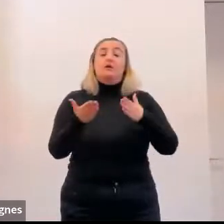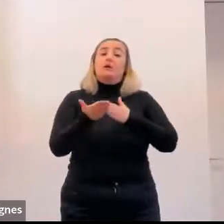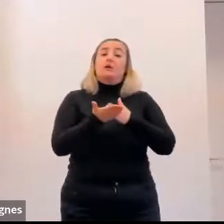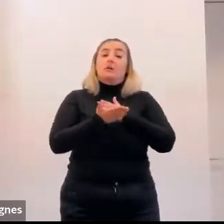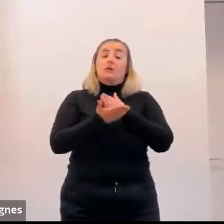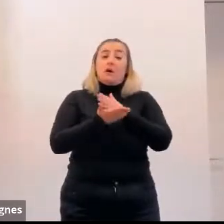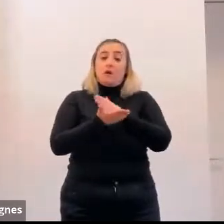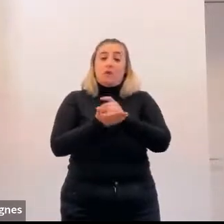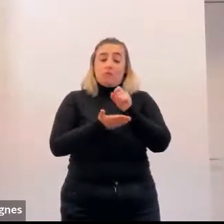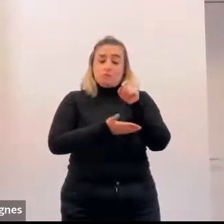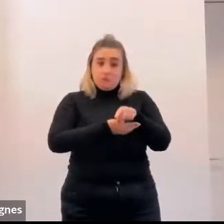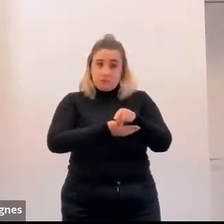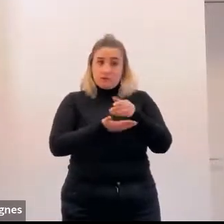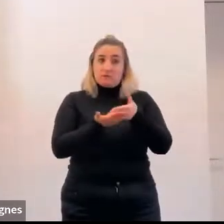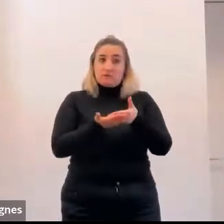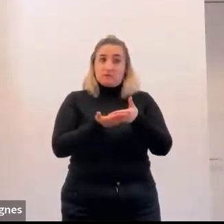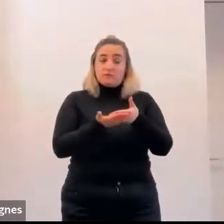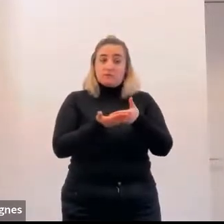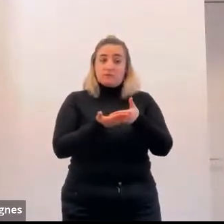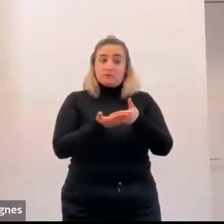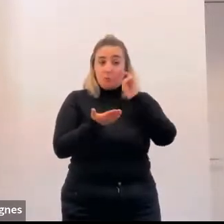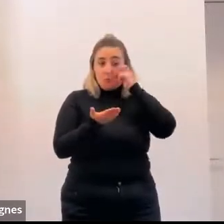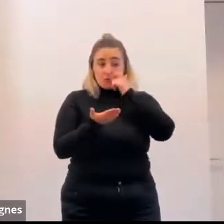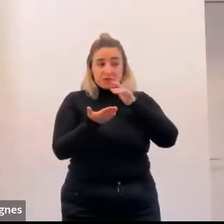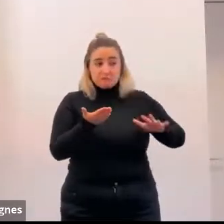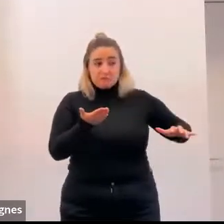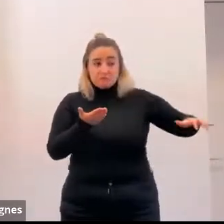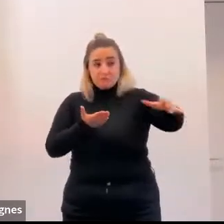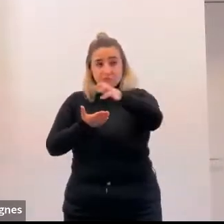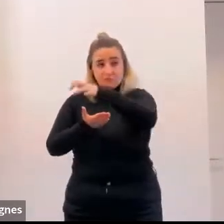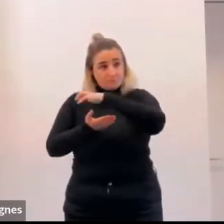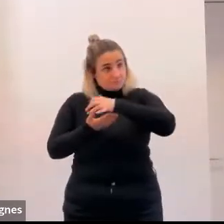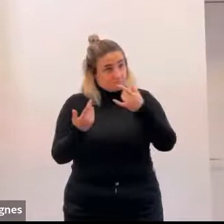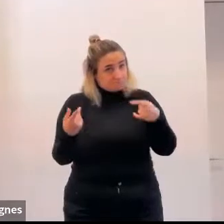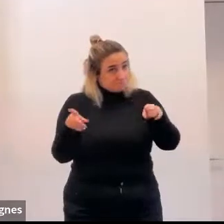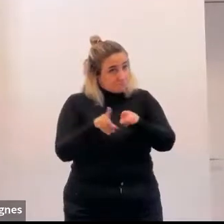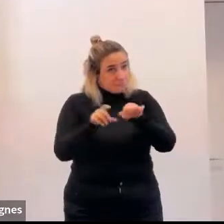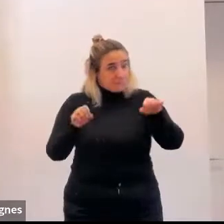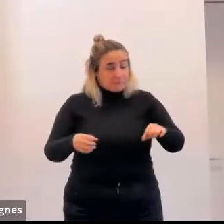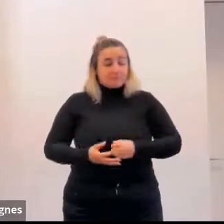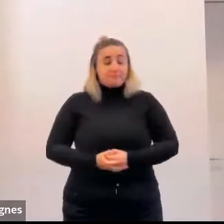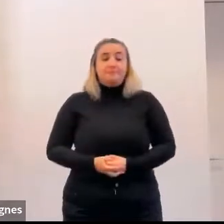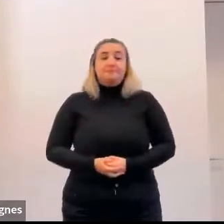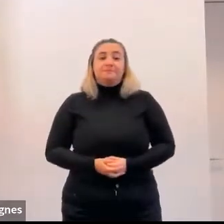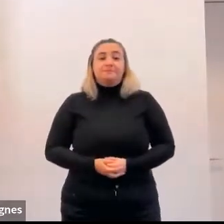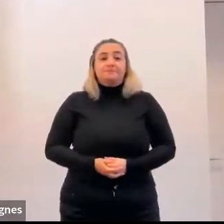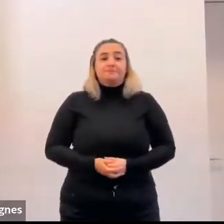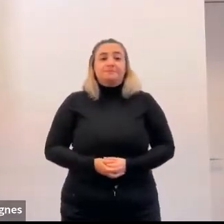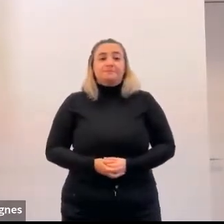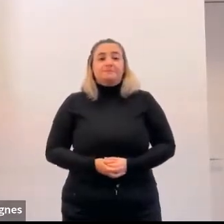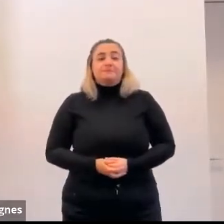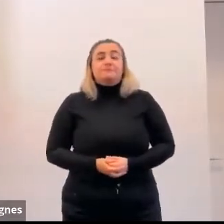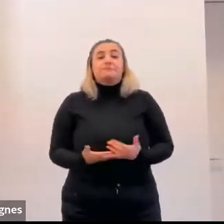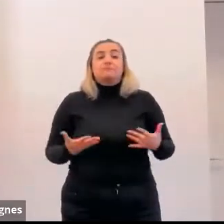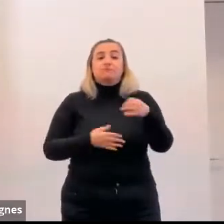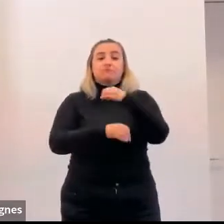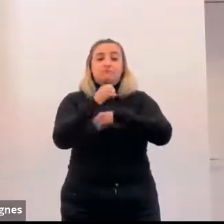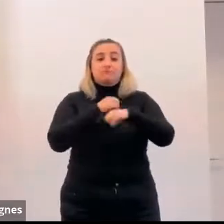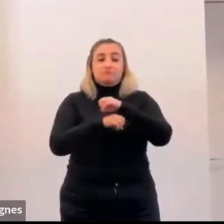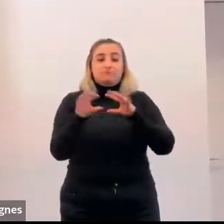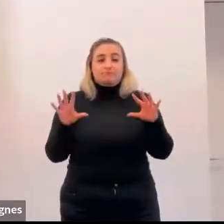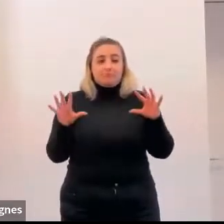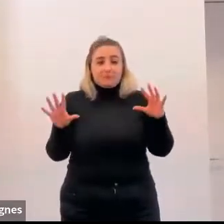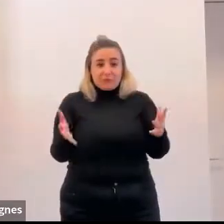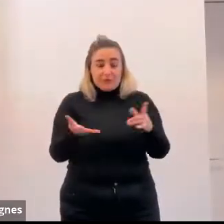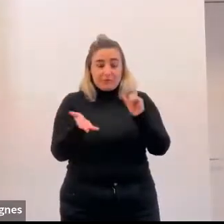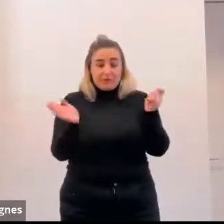s'inscrivant dans la même logique pour toutes les œuvres en matière éducative. Pour ce faire, à compter de la